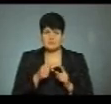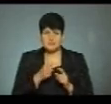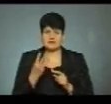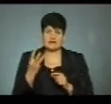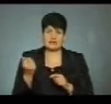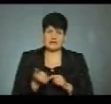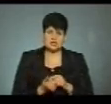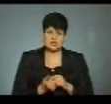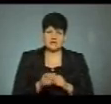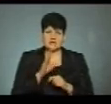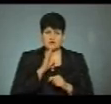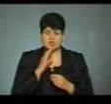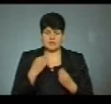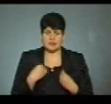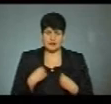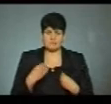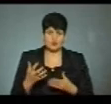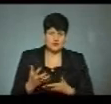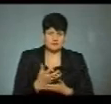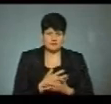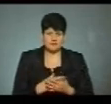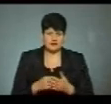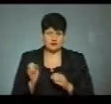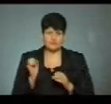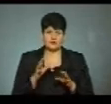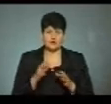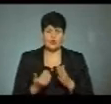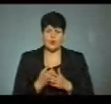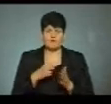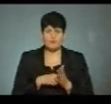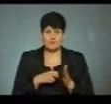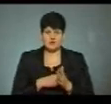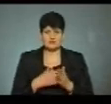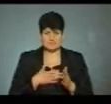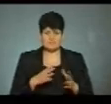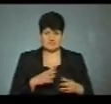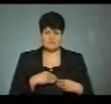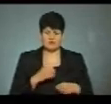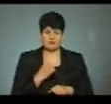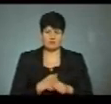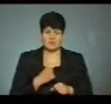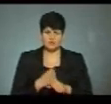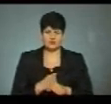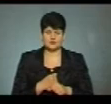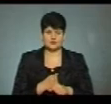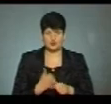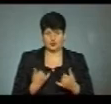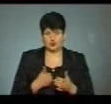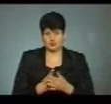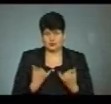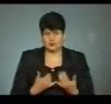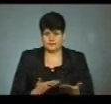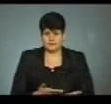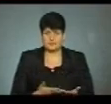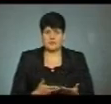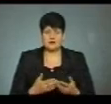тижні. Дівчата нам тут дозбирювали, докидали новою поштою. Нова пошта з нами співпрацює, скажімо так, до сих пір.